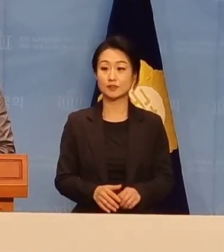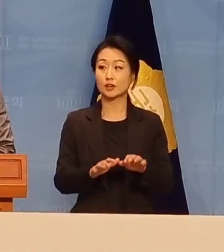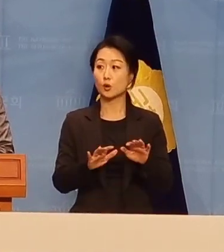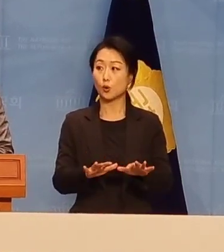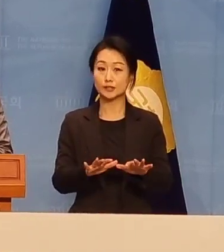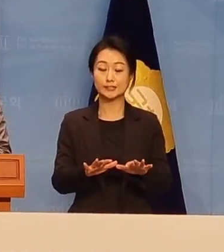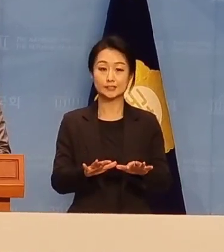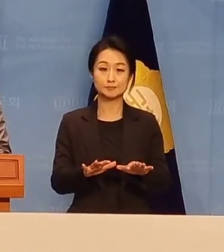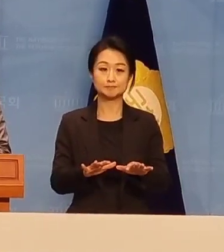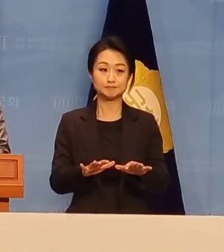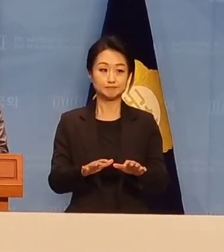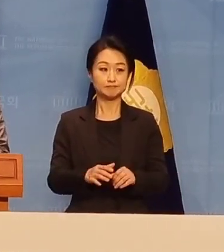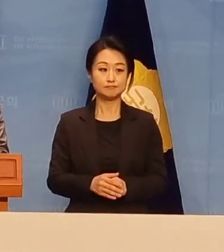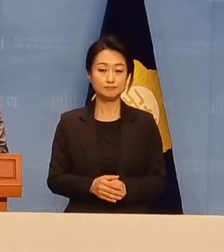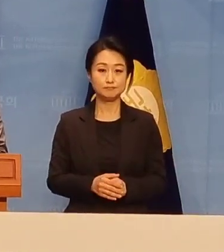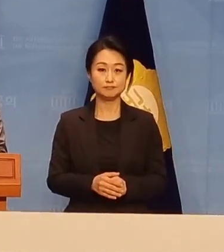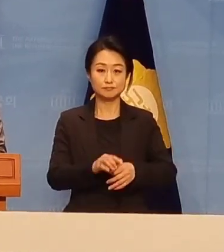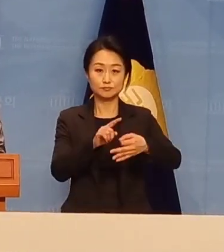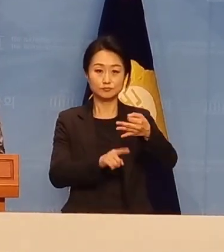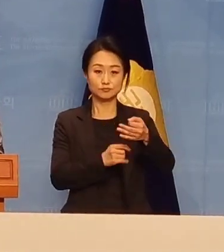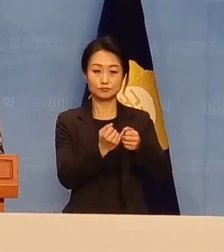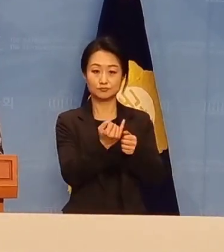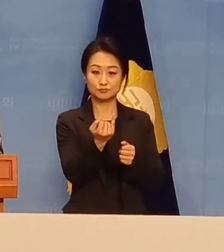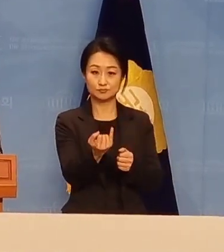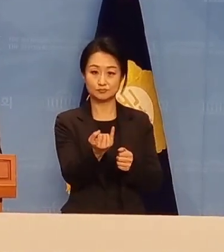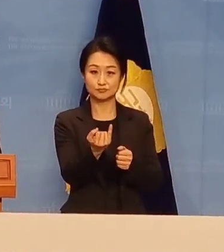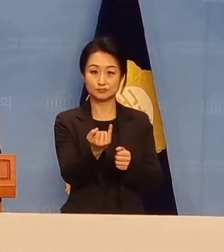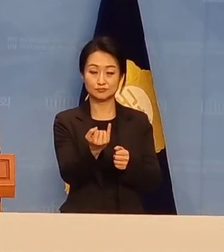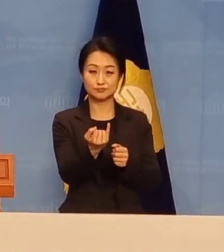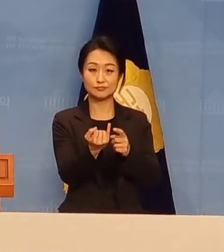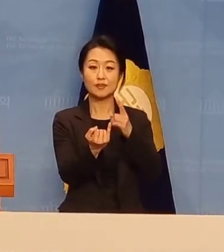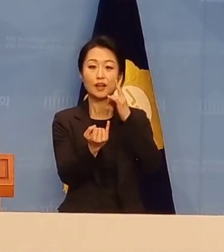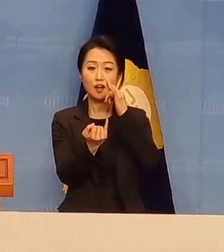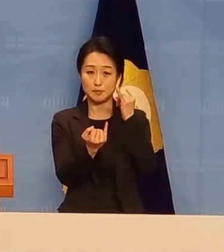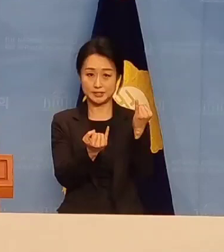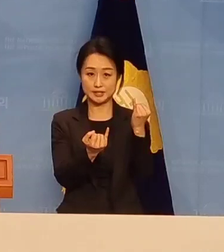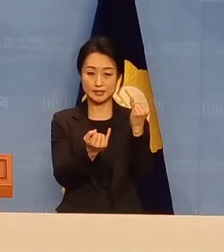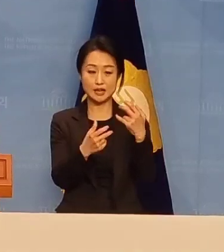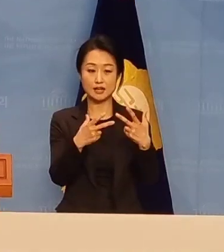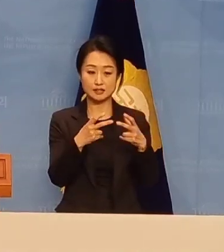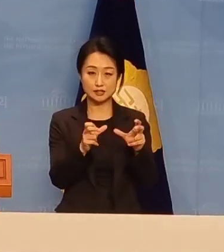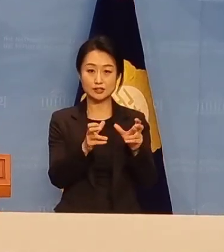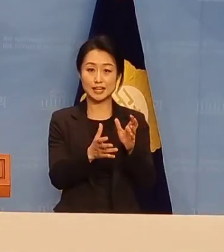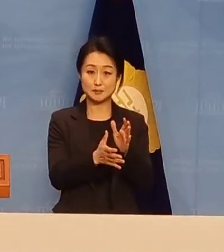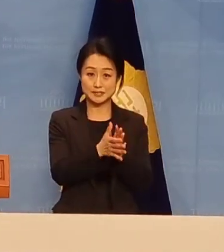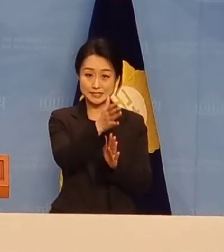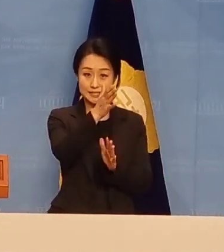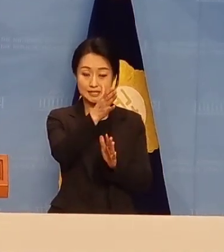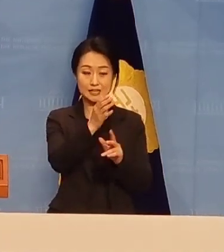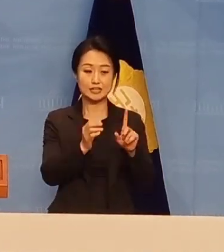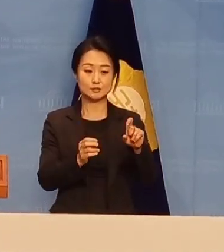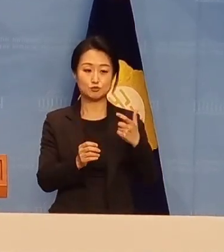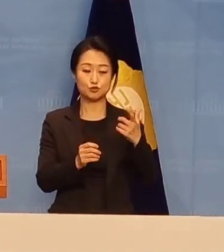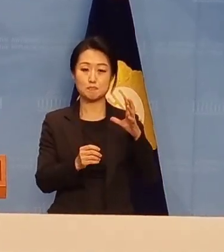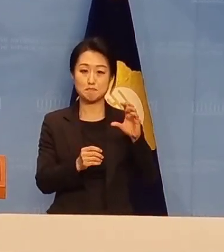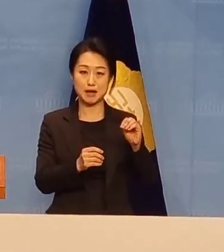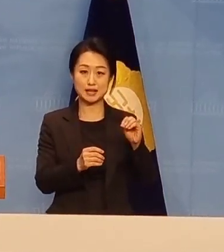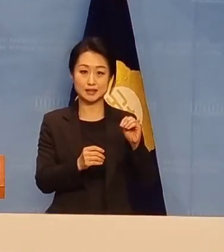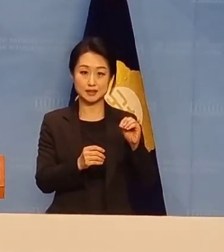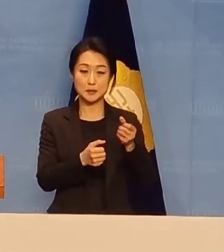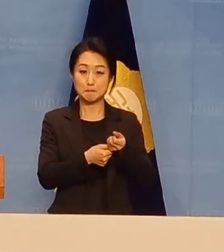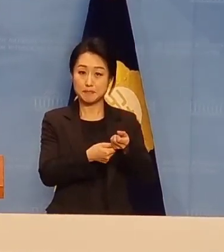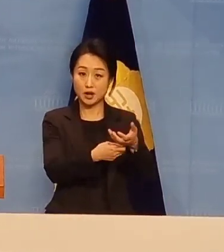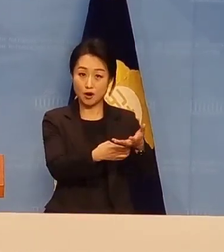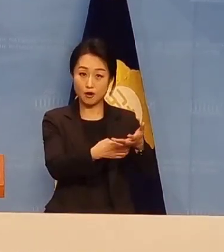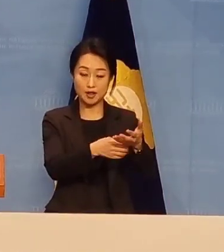오늘 아무튼 이 최현순 장모의 성남시 16만평에 대한 명의신탁 에 대해서 국민의힘 주탄